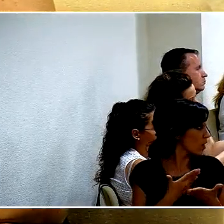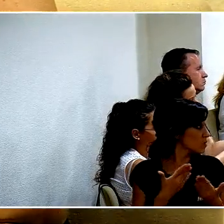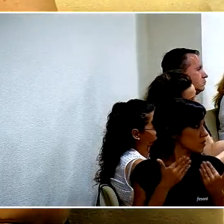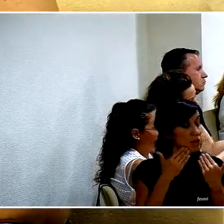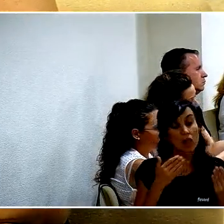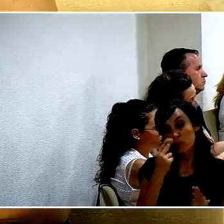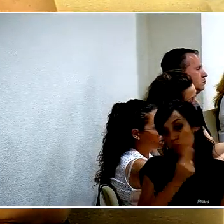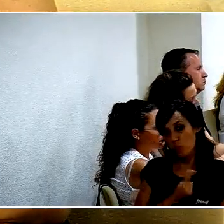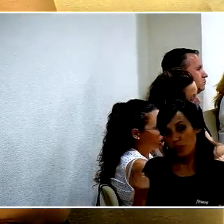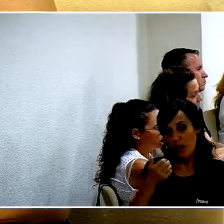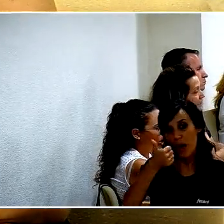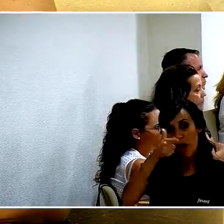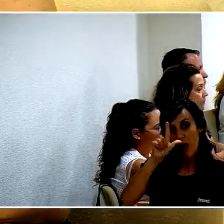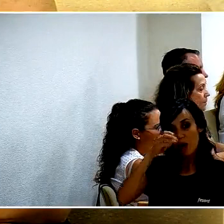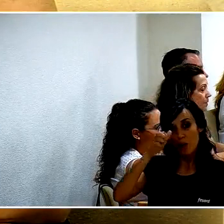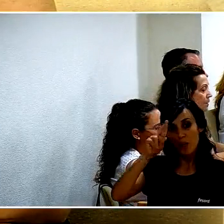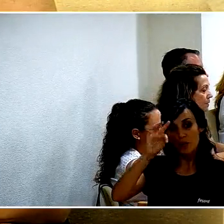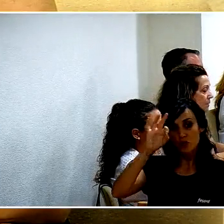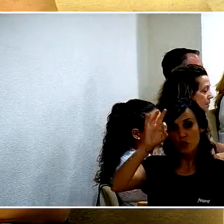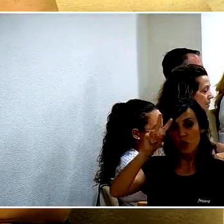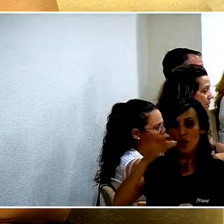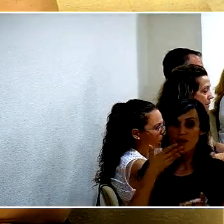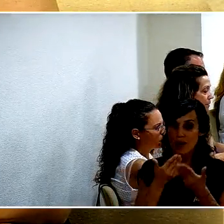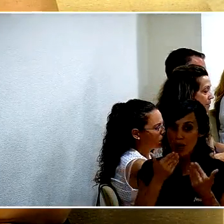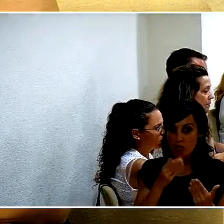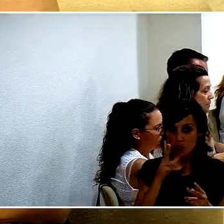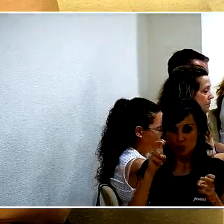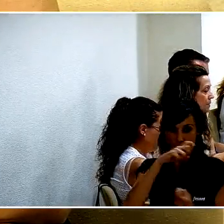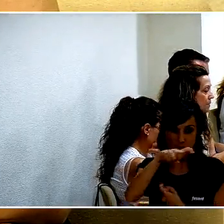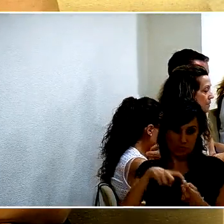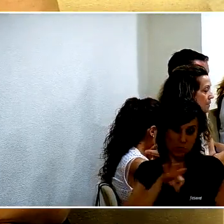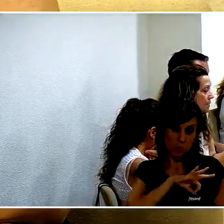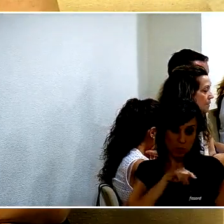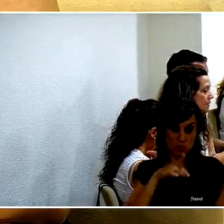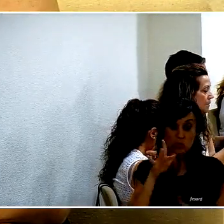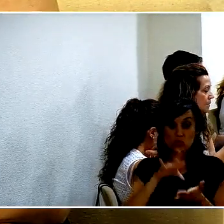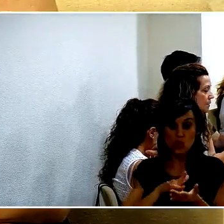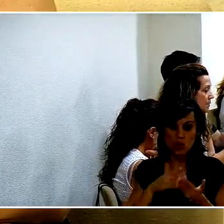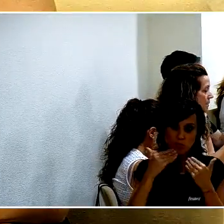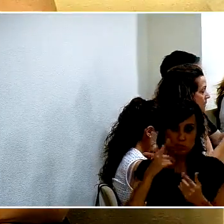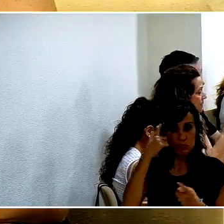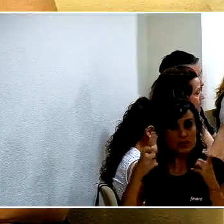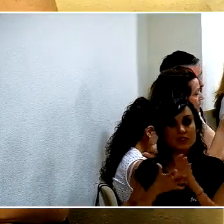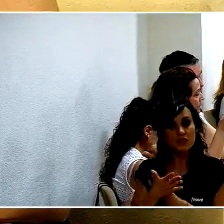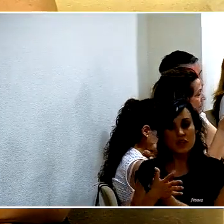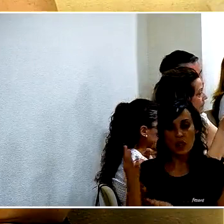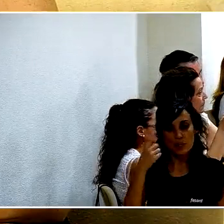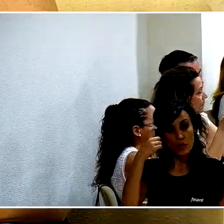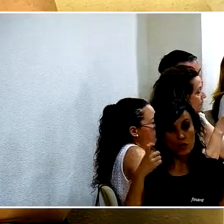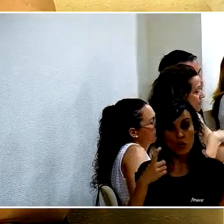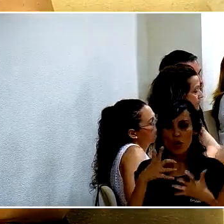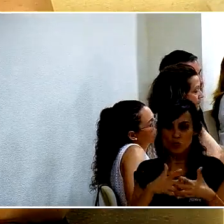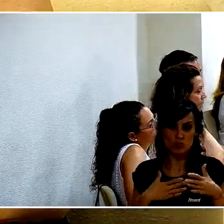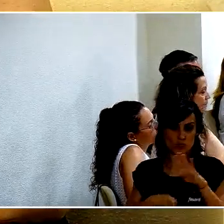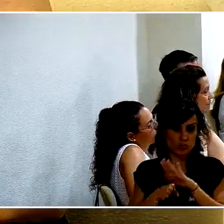a Alberto que mantinga anualment esta convocatòria, perquè tota pedra fa paret i no pararem, veritat,